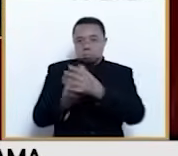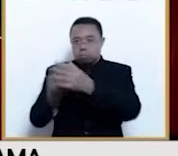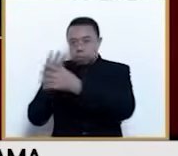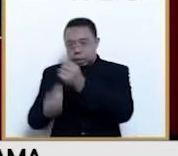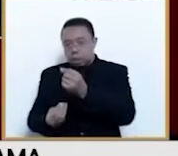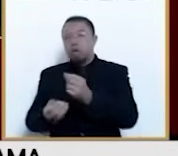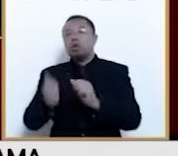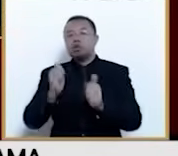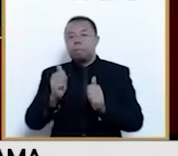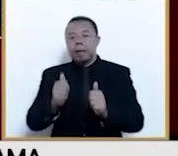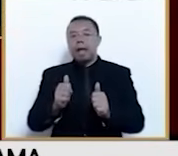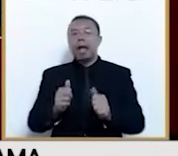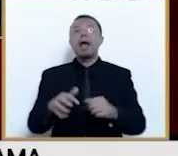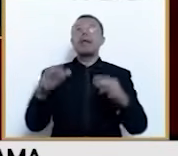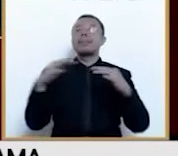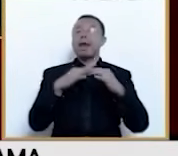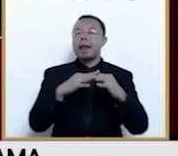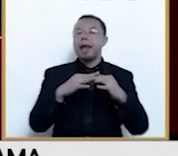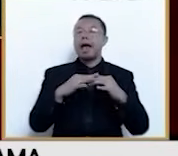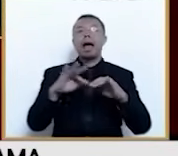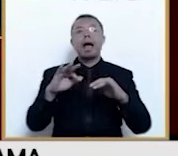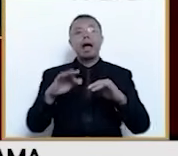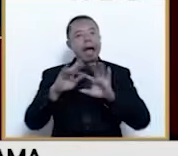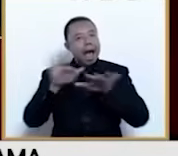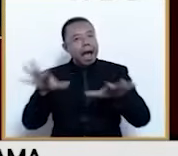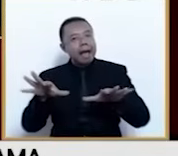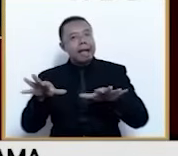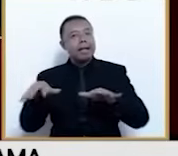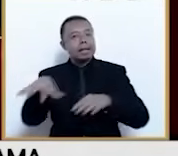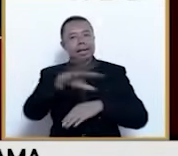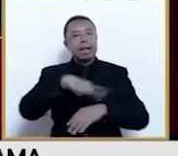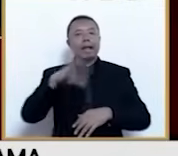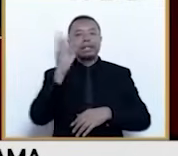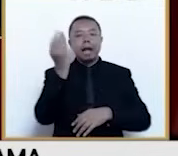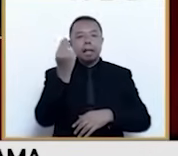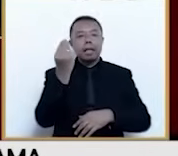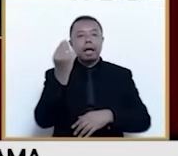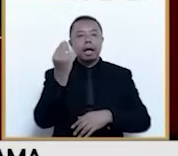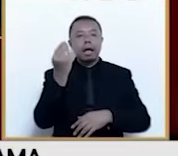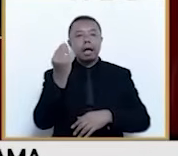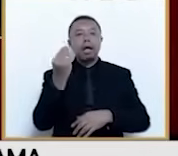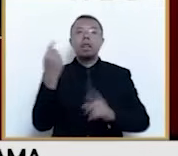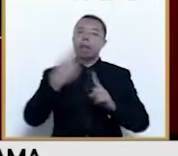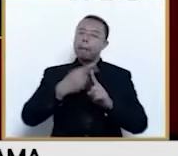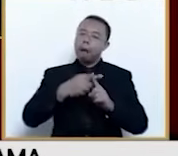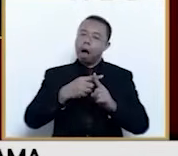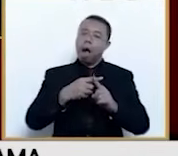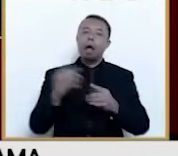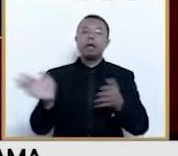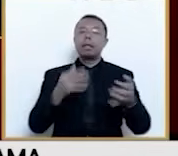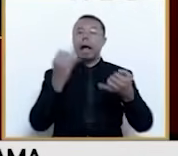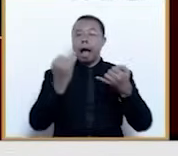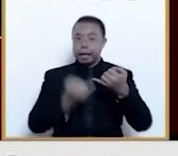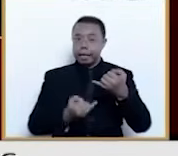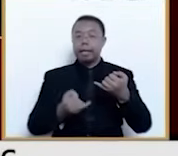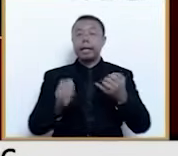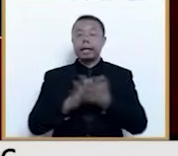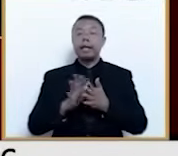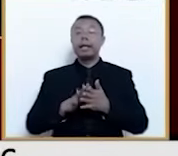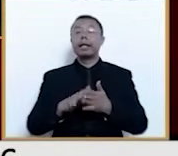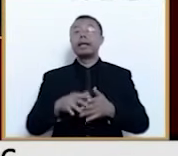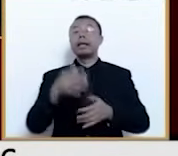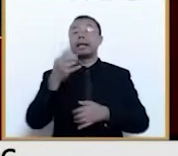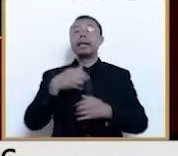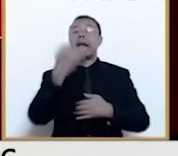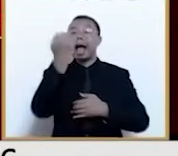agar tanah air di Jakarta ini sendiri juga bertambah. Dan terakhir tentu di